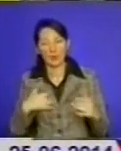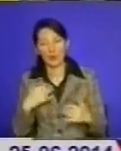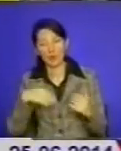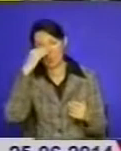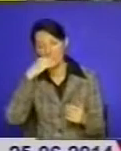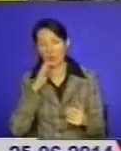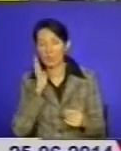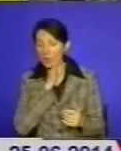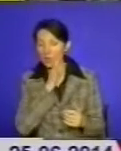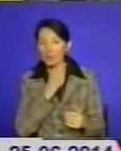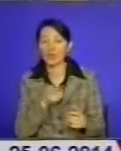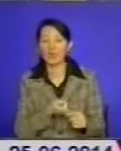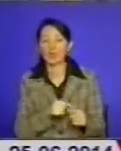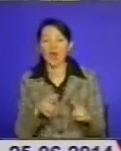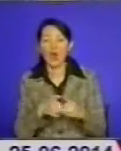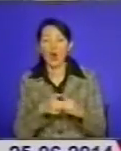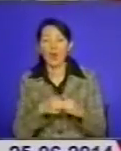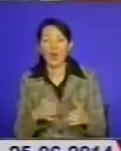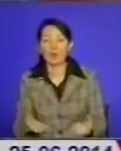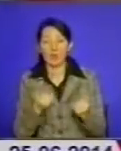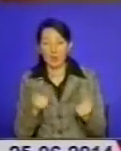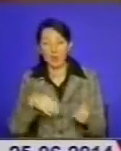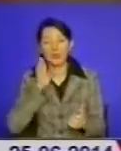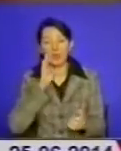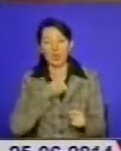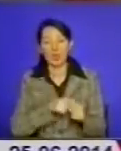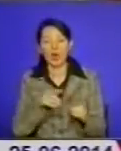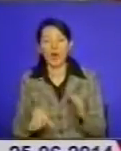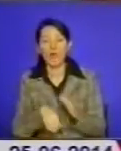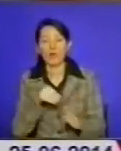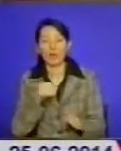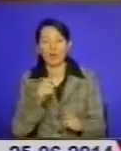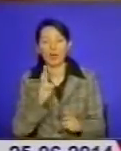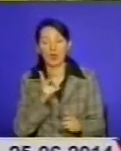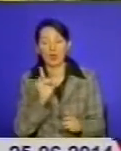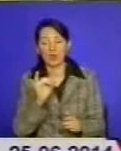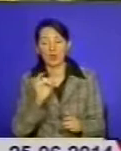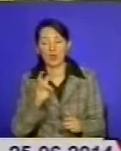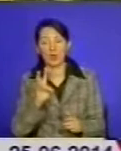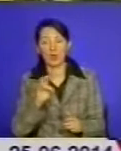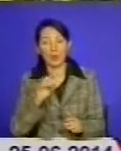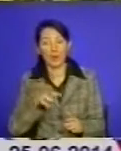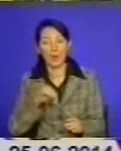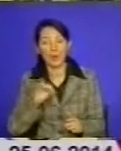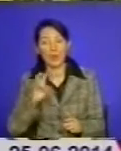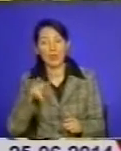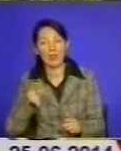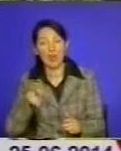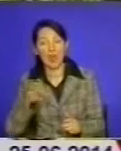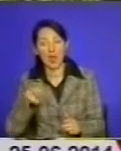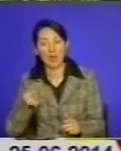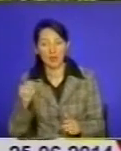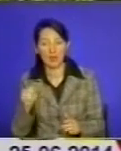це група підтримки дівчини, яка обрала криміналістику. На іспит з біології принесли яблука. То вітамін для дитини.